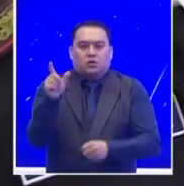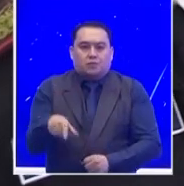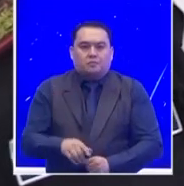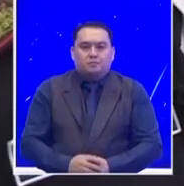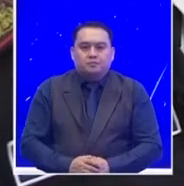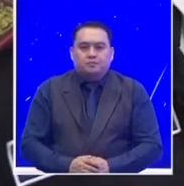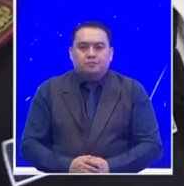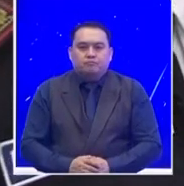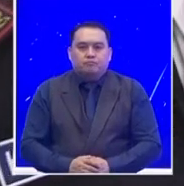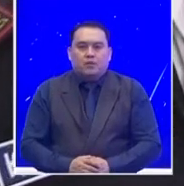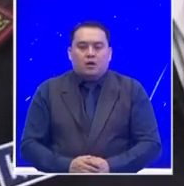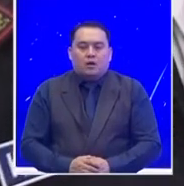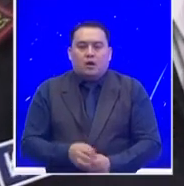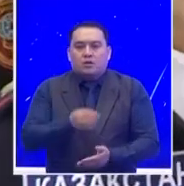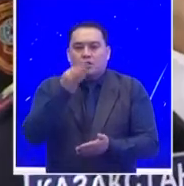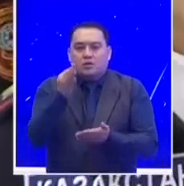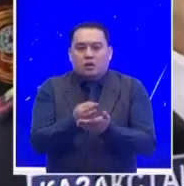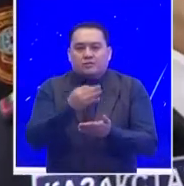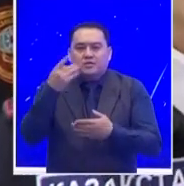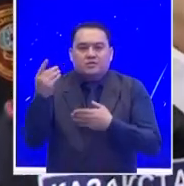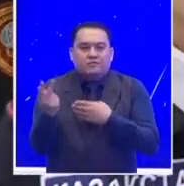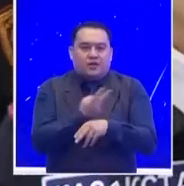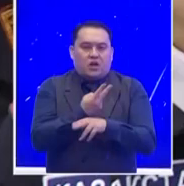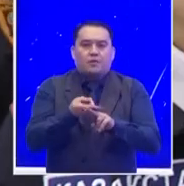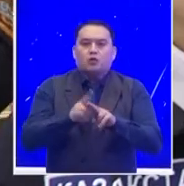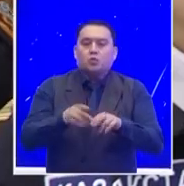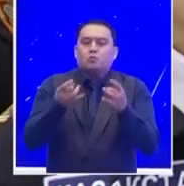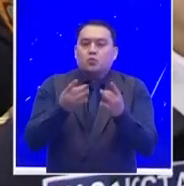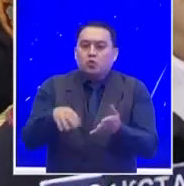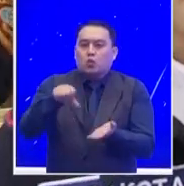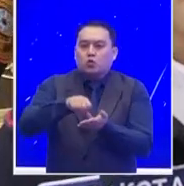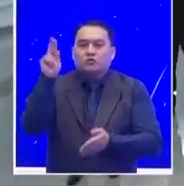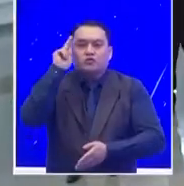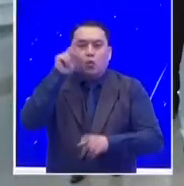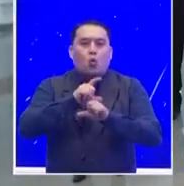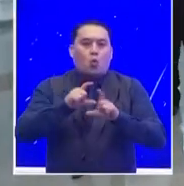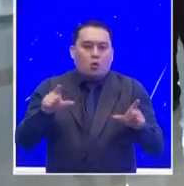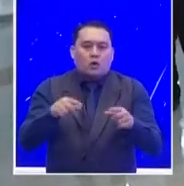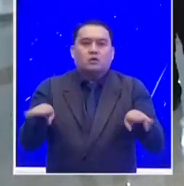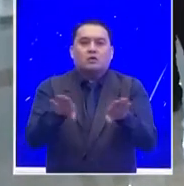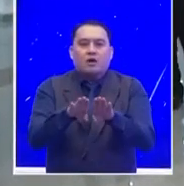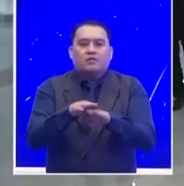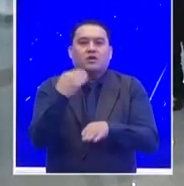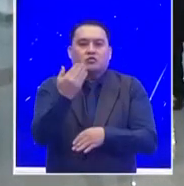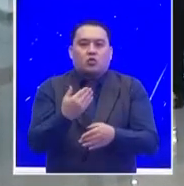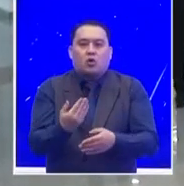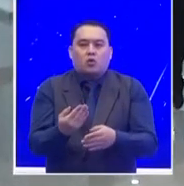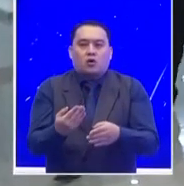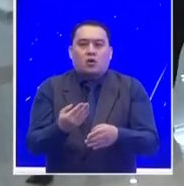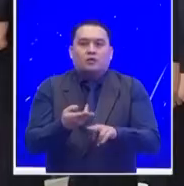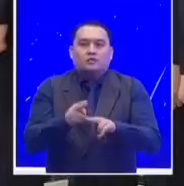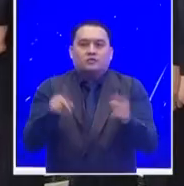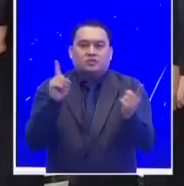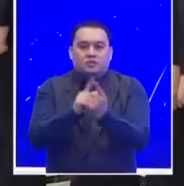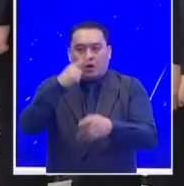кадетском классе накладывает двойную ответственность на его воспитанников, ведь они не просто учащиеся школы, на них равняются их сверстники. Потому и на встрече